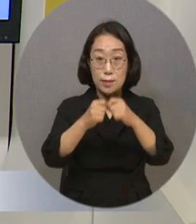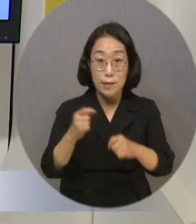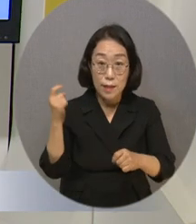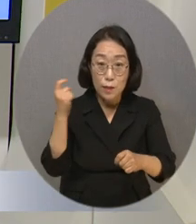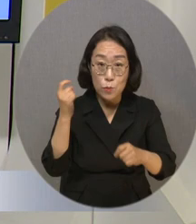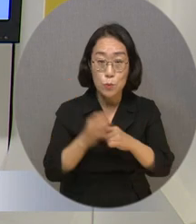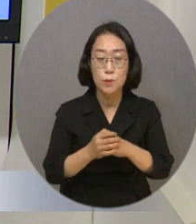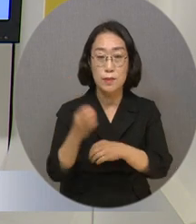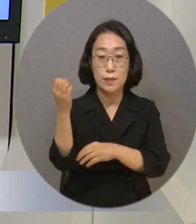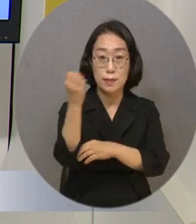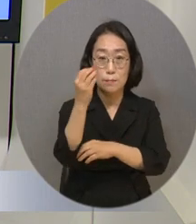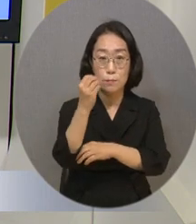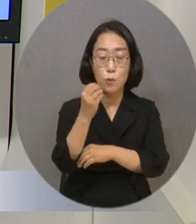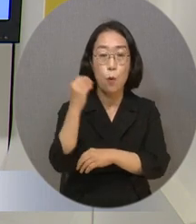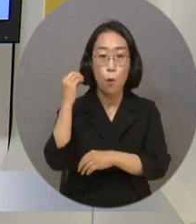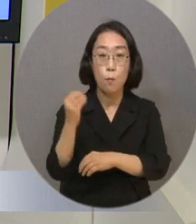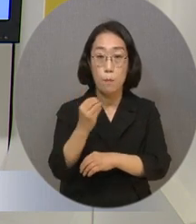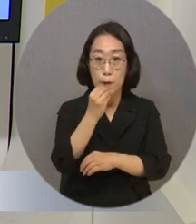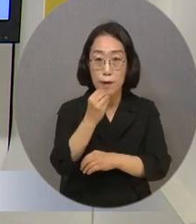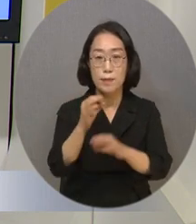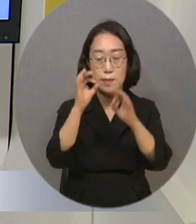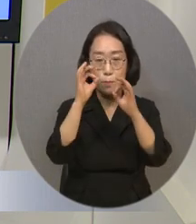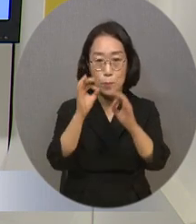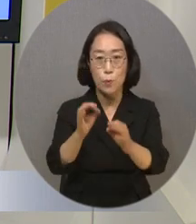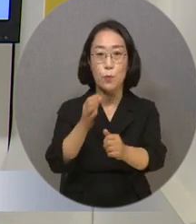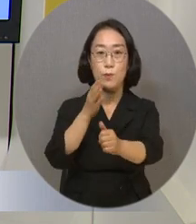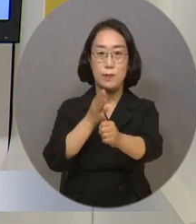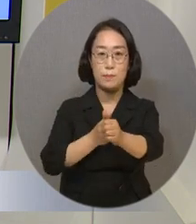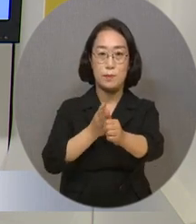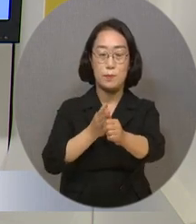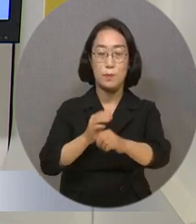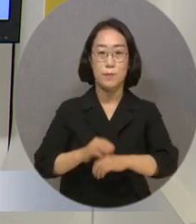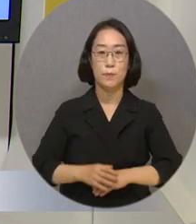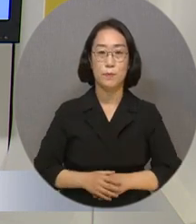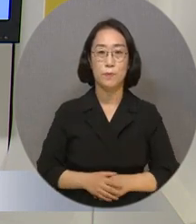뉴스는 장애인 신문과 웰페어뉴스 홈페이지를 통해 확인할 수 있습니다